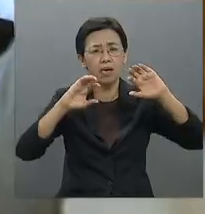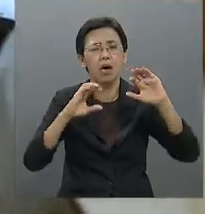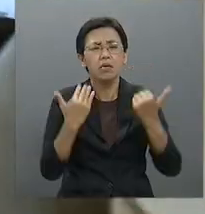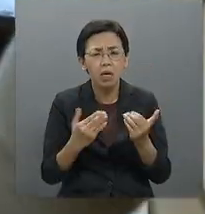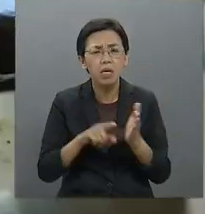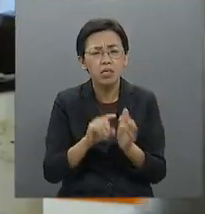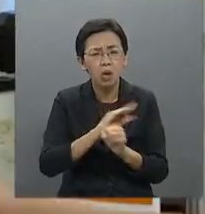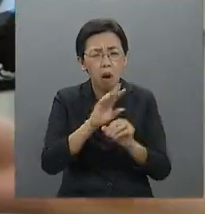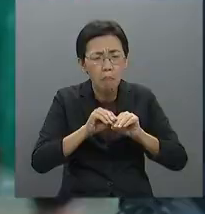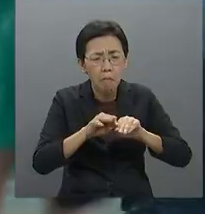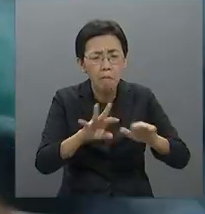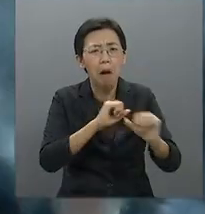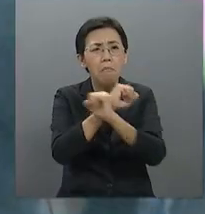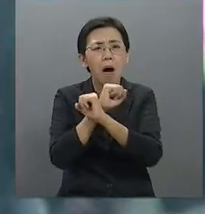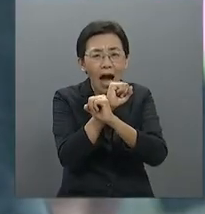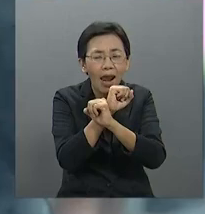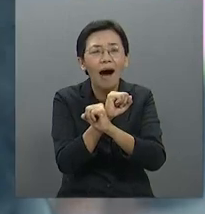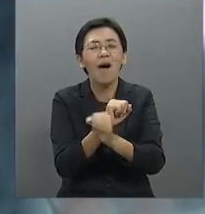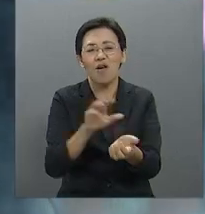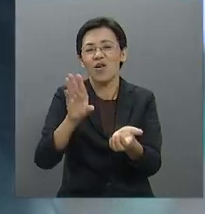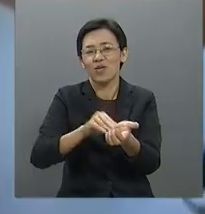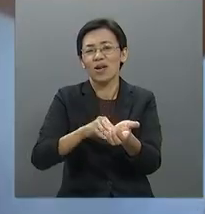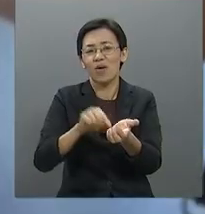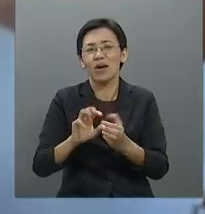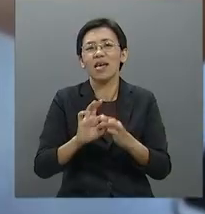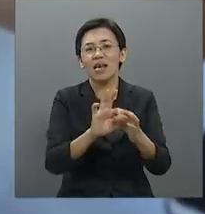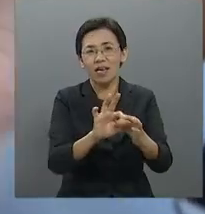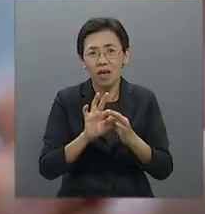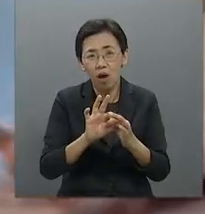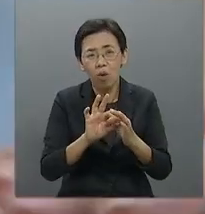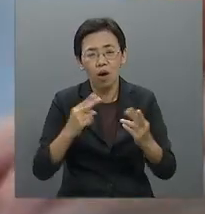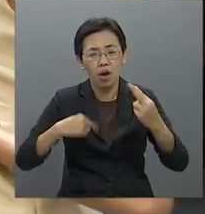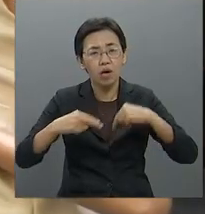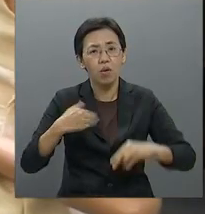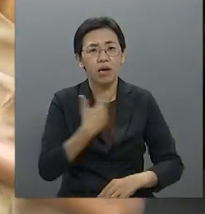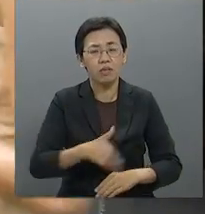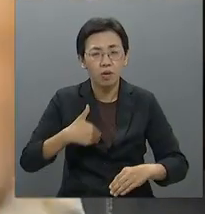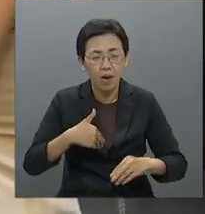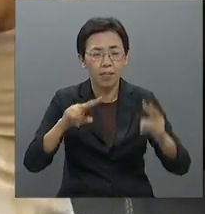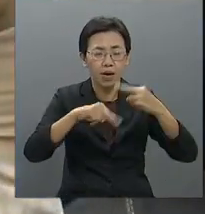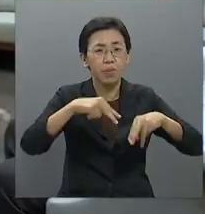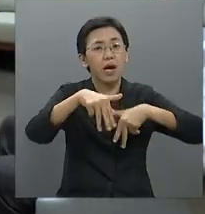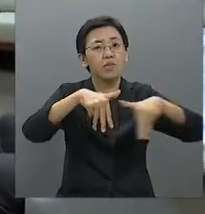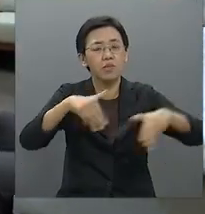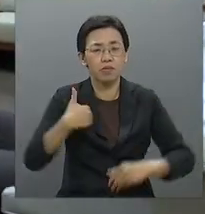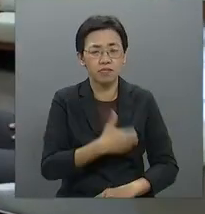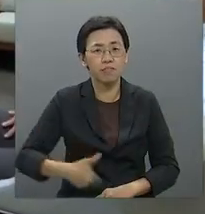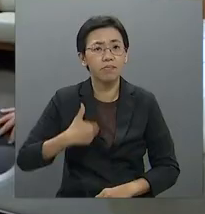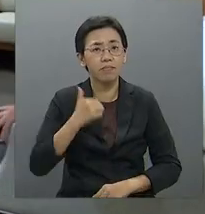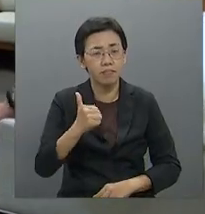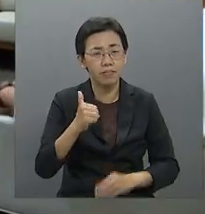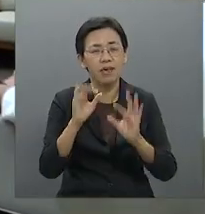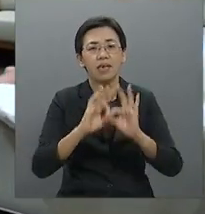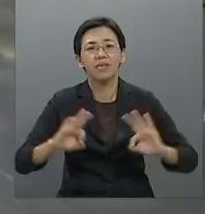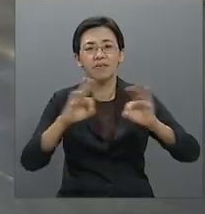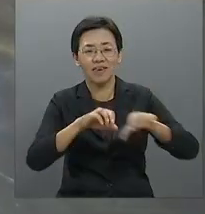กระจายเชือไ้รัส COVID19เพื่อดูแลสุขออนามัยของประชาชนตลอดจเป็เครองมอในการบริหารจัดก